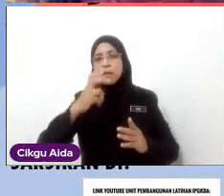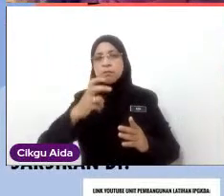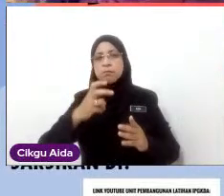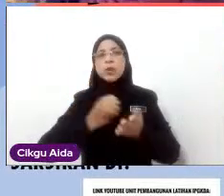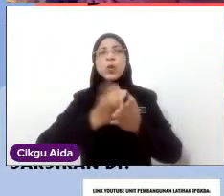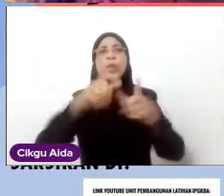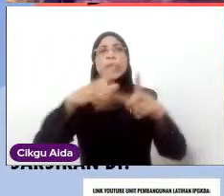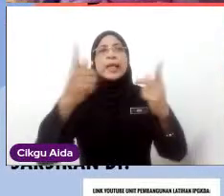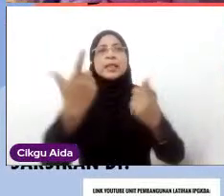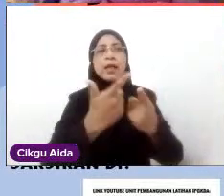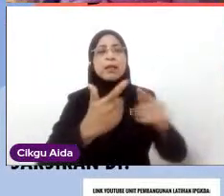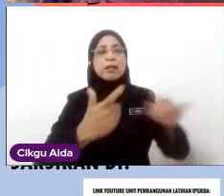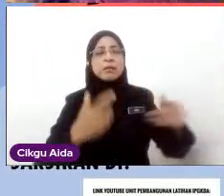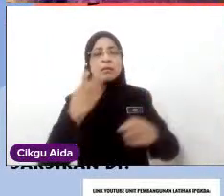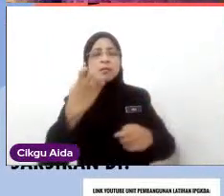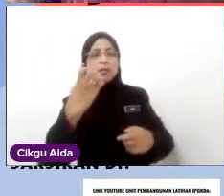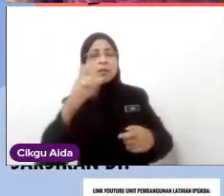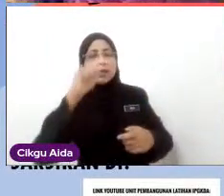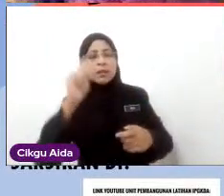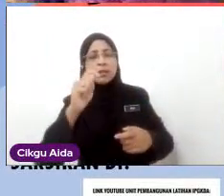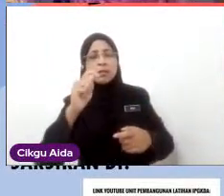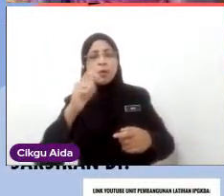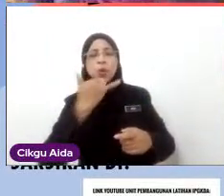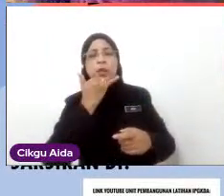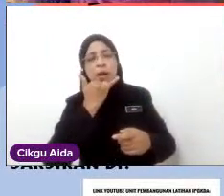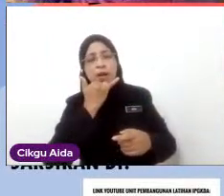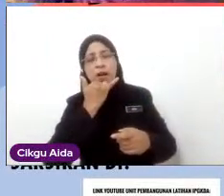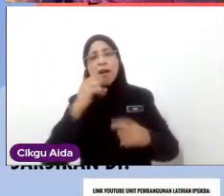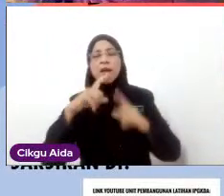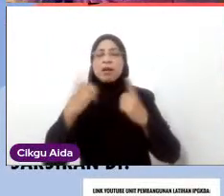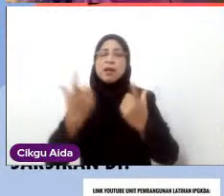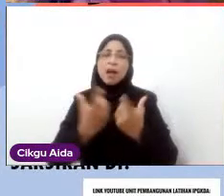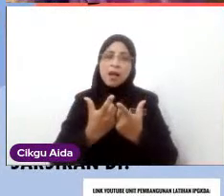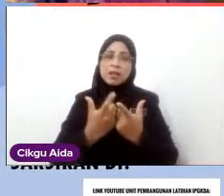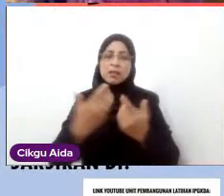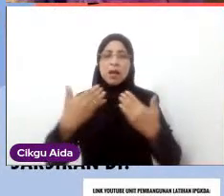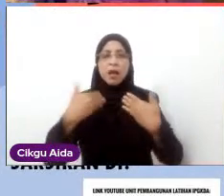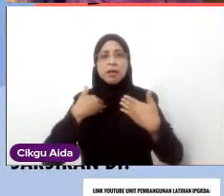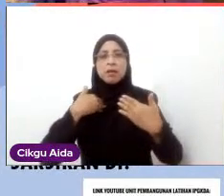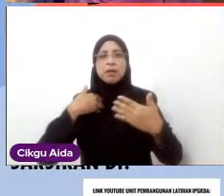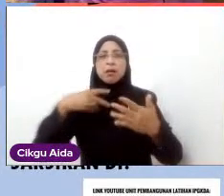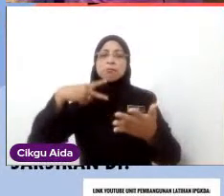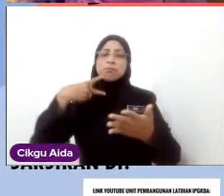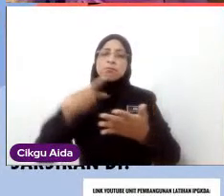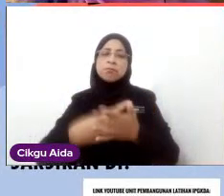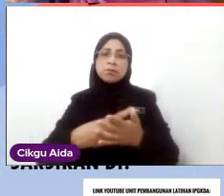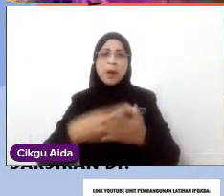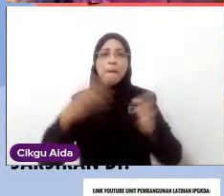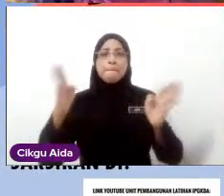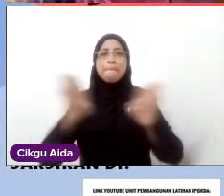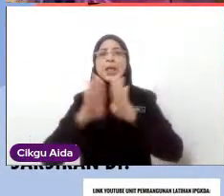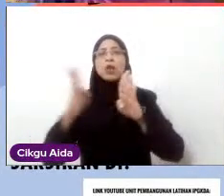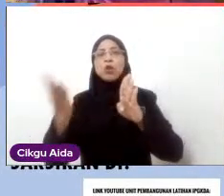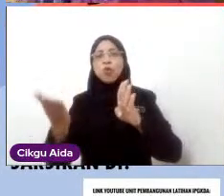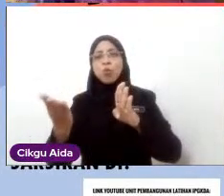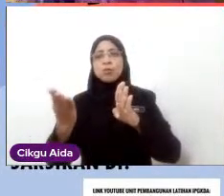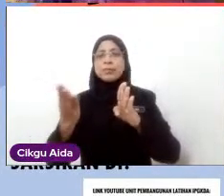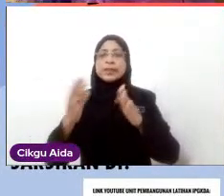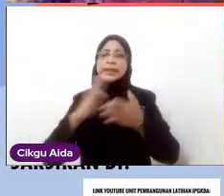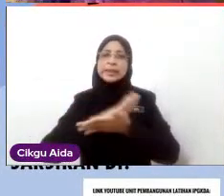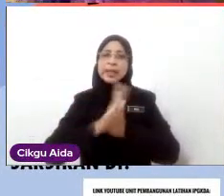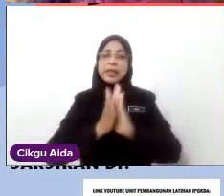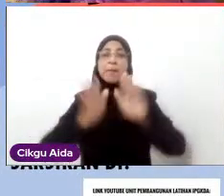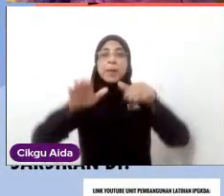ini kelas apa? Tersalah masuk kelas pun ada, terlanggar pintu besi pun ada. Macam-macam gaya. Okey, jadi macam mana kita